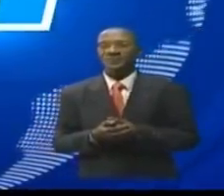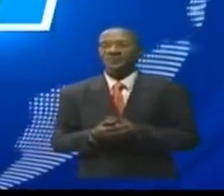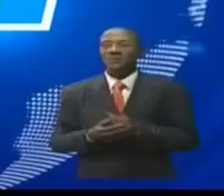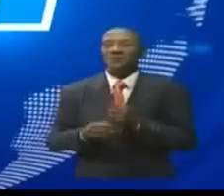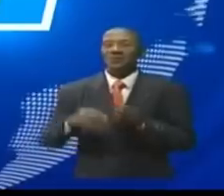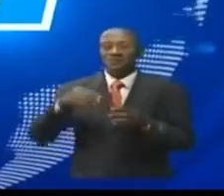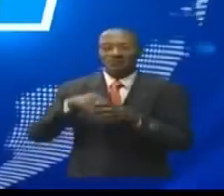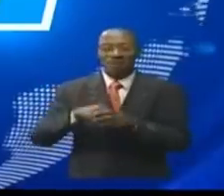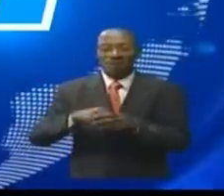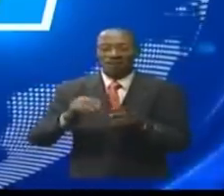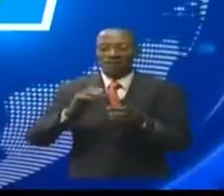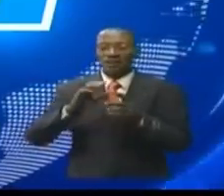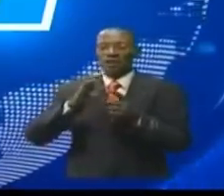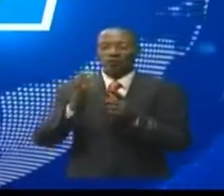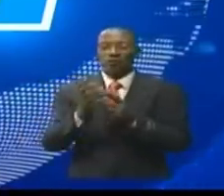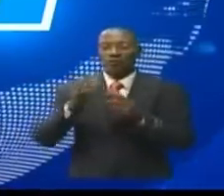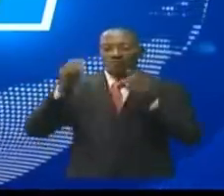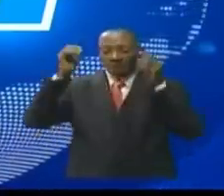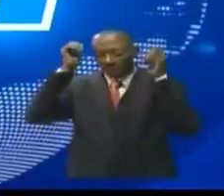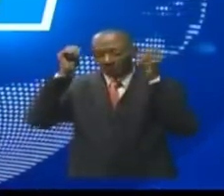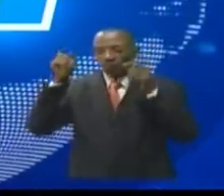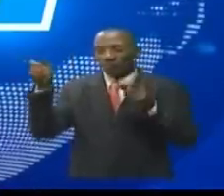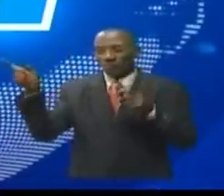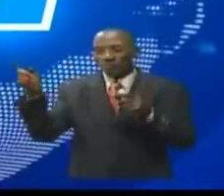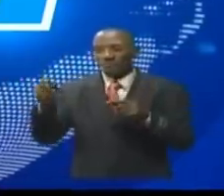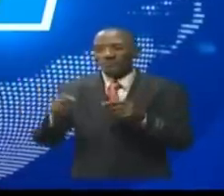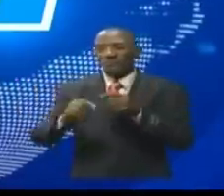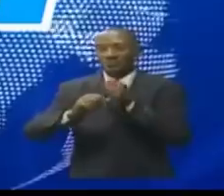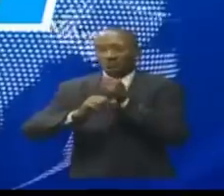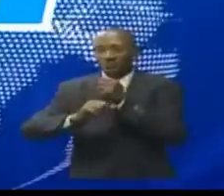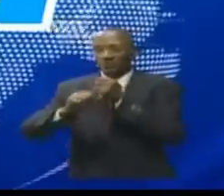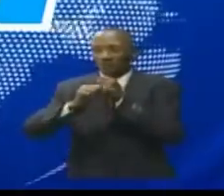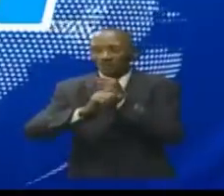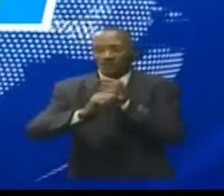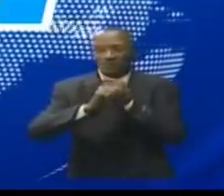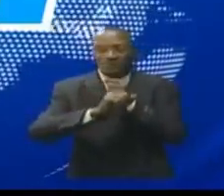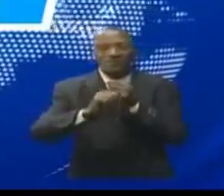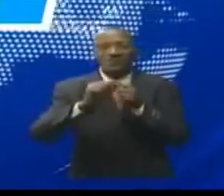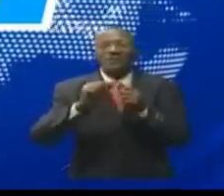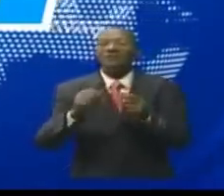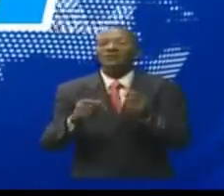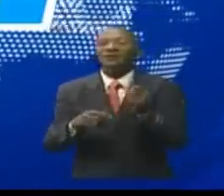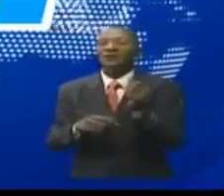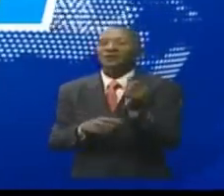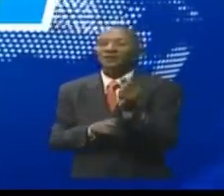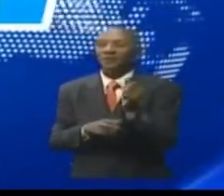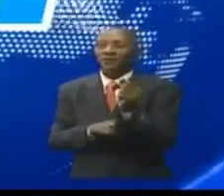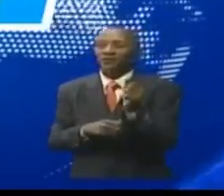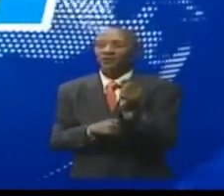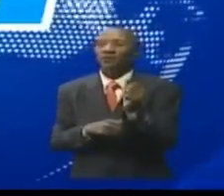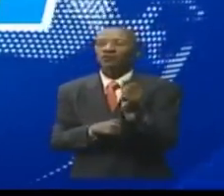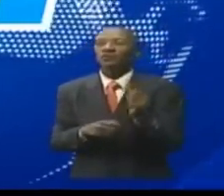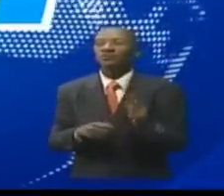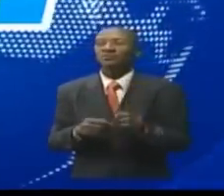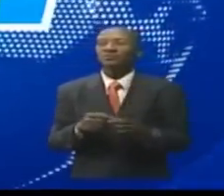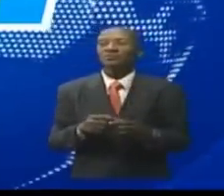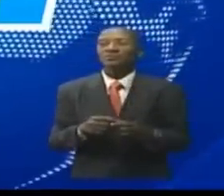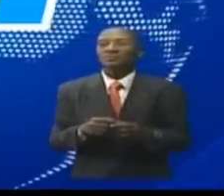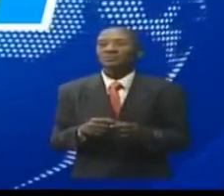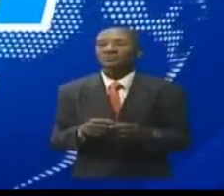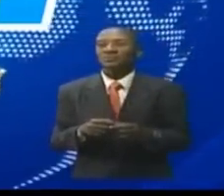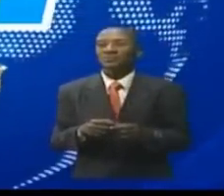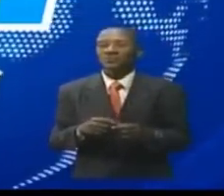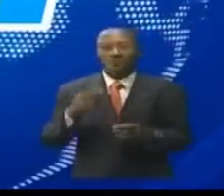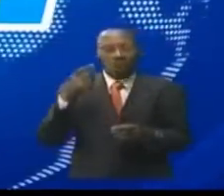de Maluku, plus particulièrement ressortissant de l'espace Grand Équateur et de la province orientale, sur